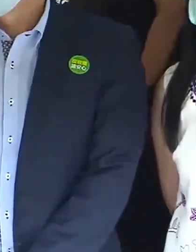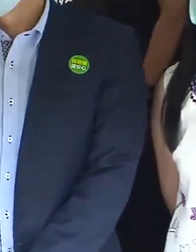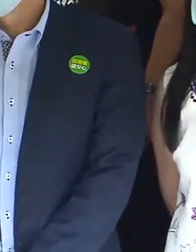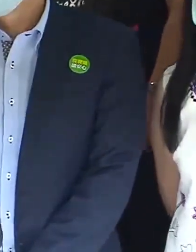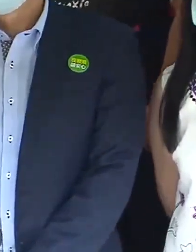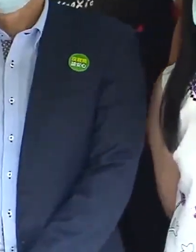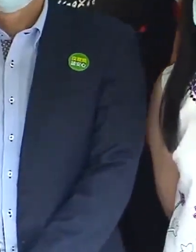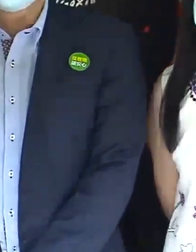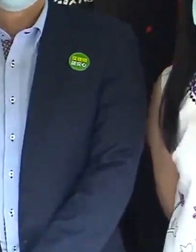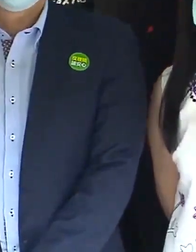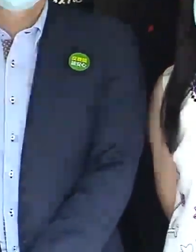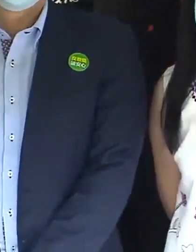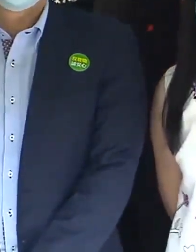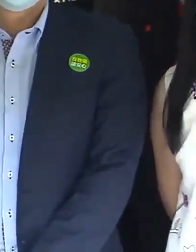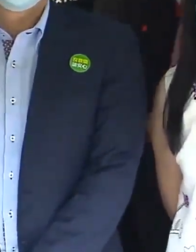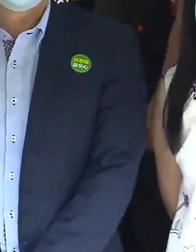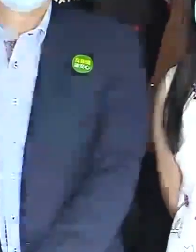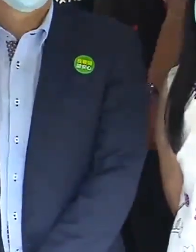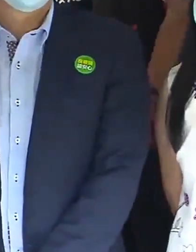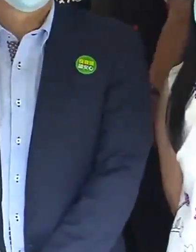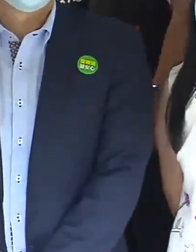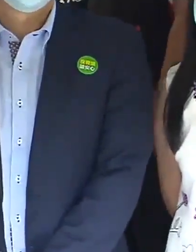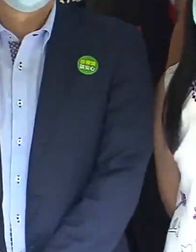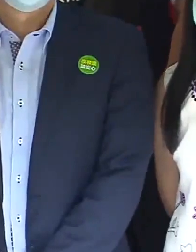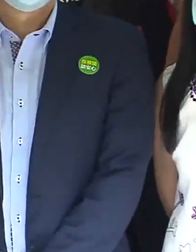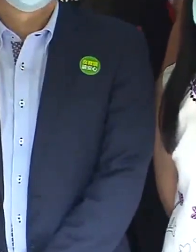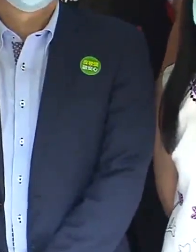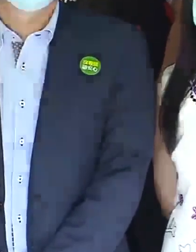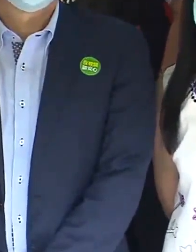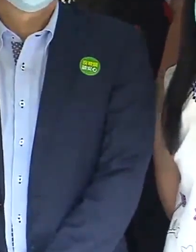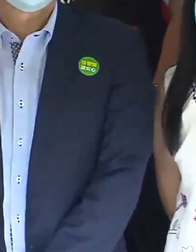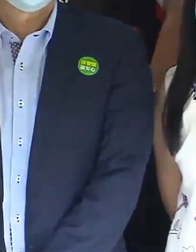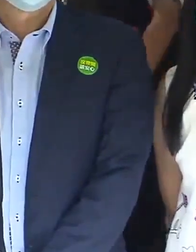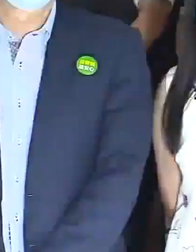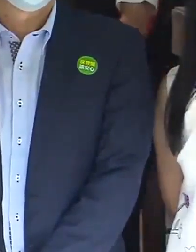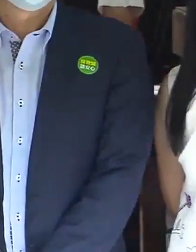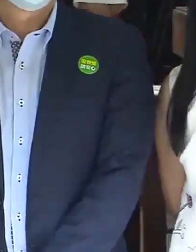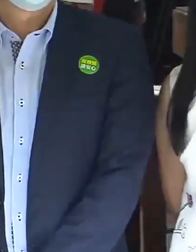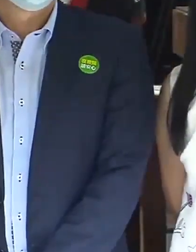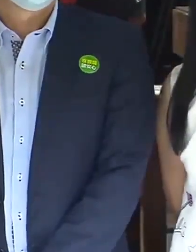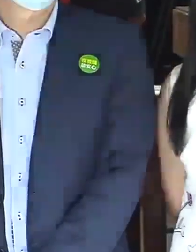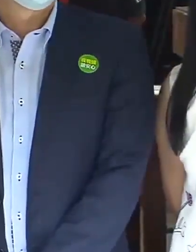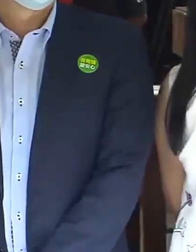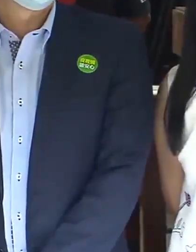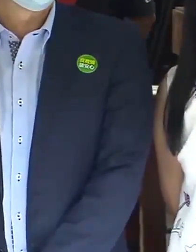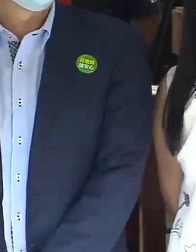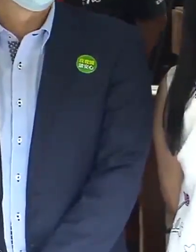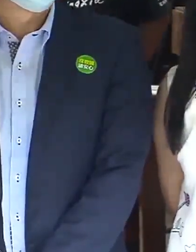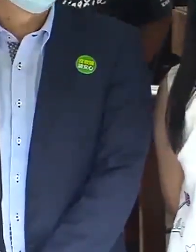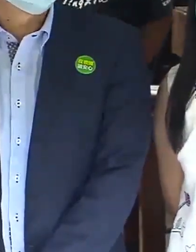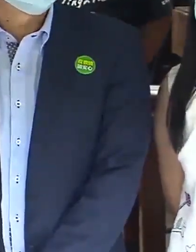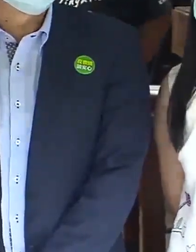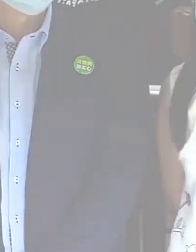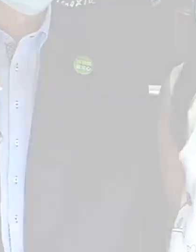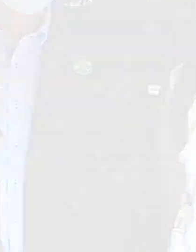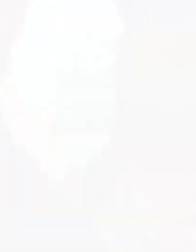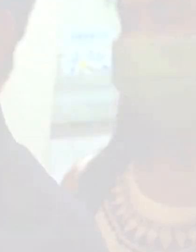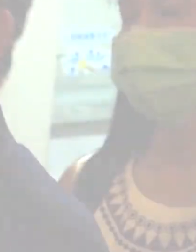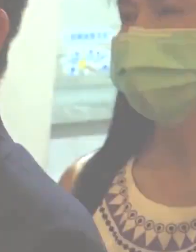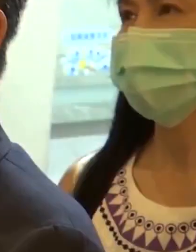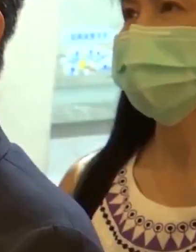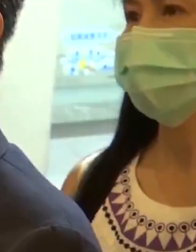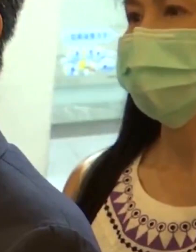行我们防疫的新生活，那这样我们的生活当然就会越来越安全，好，所以我们今天来这边哈试试看。